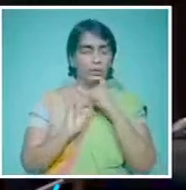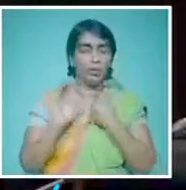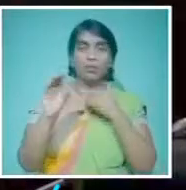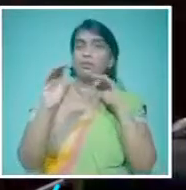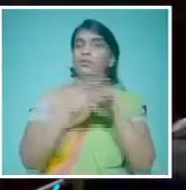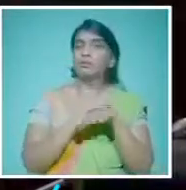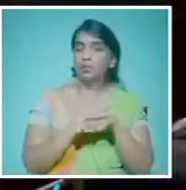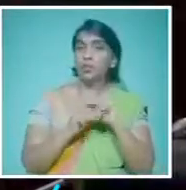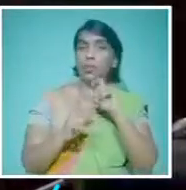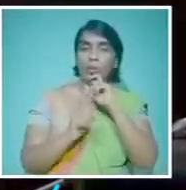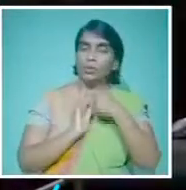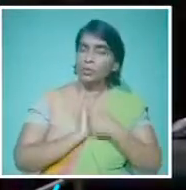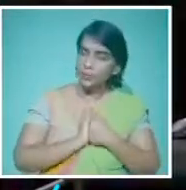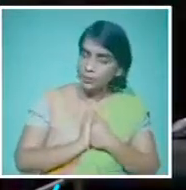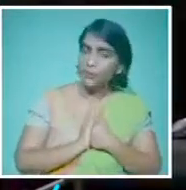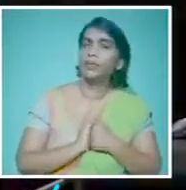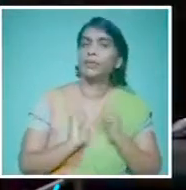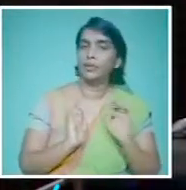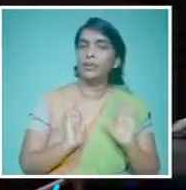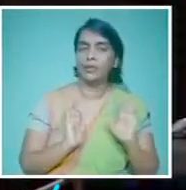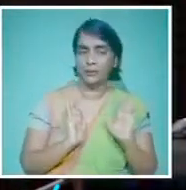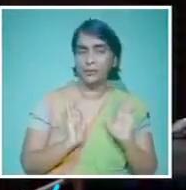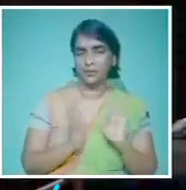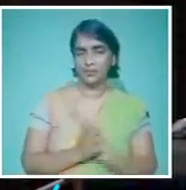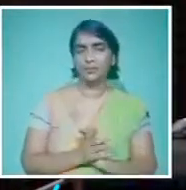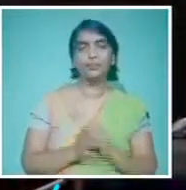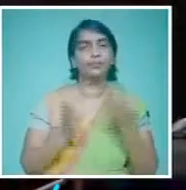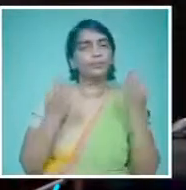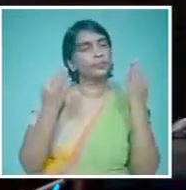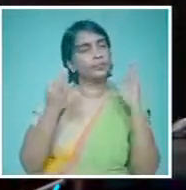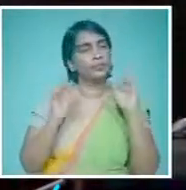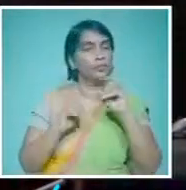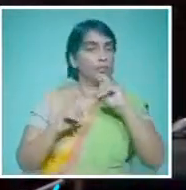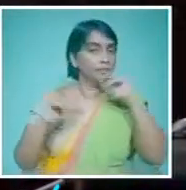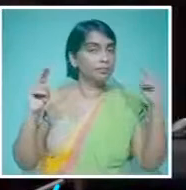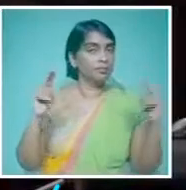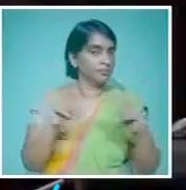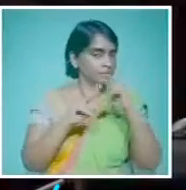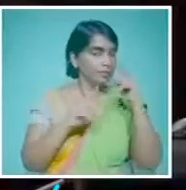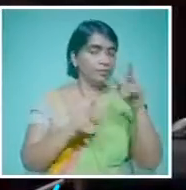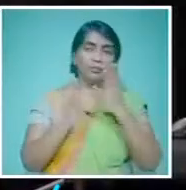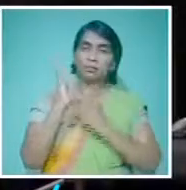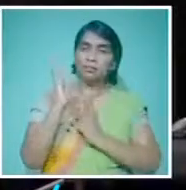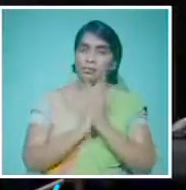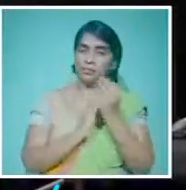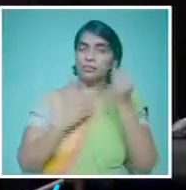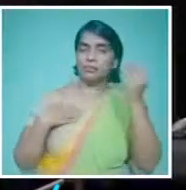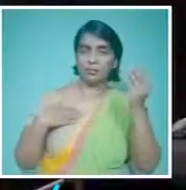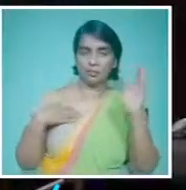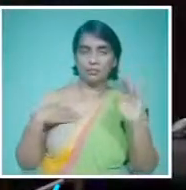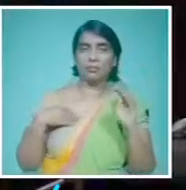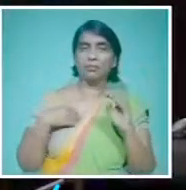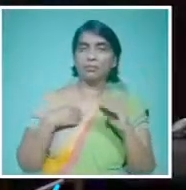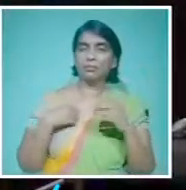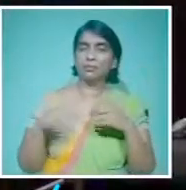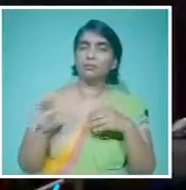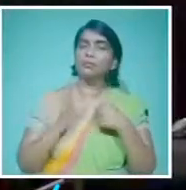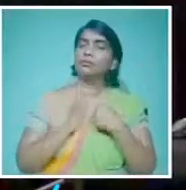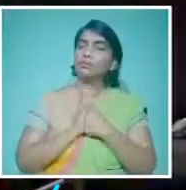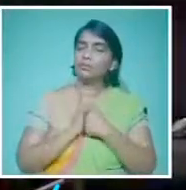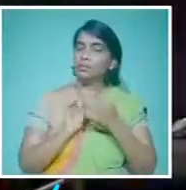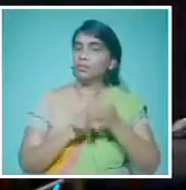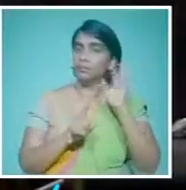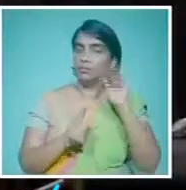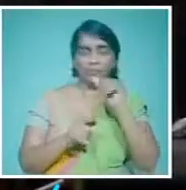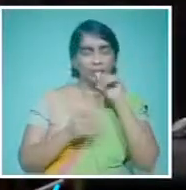වෙන්නේ අධිකරණ හිස නමලා නිදහස් අධිකරණයට ඒ අයිතිය ලබා දෙන්න ඕන ඒ නිසා ගරු සභාපතිතුමනි